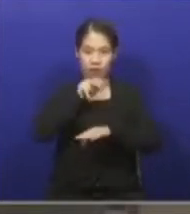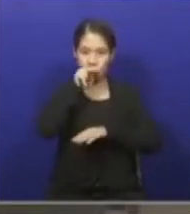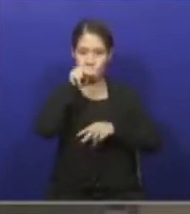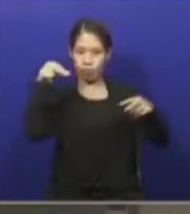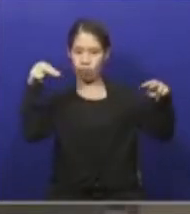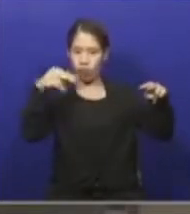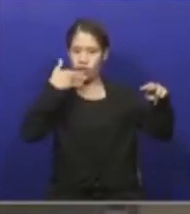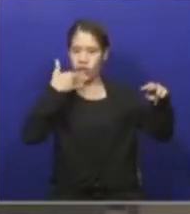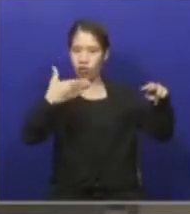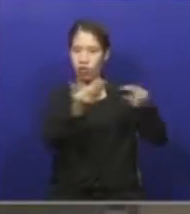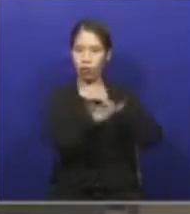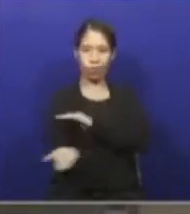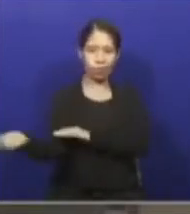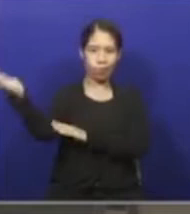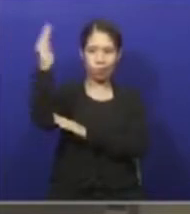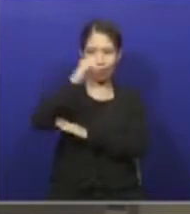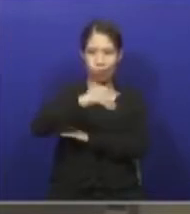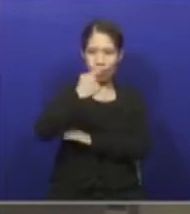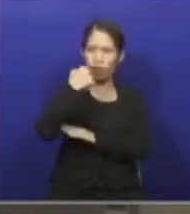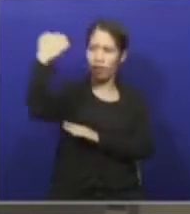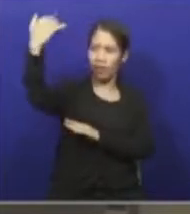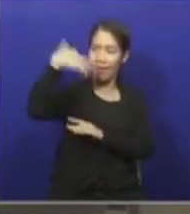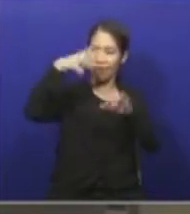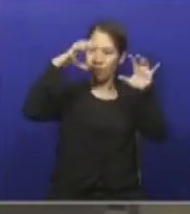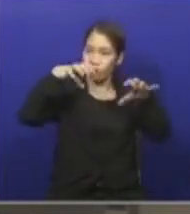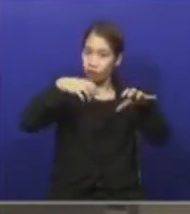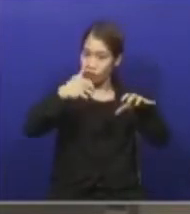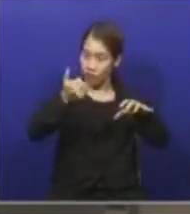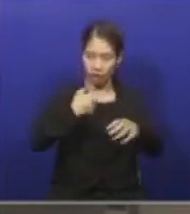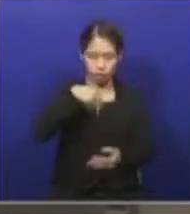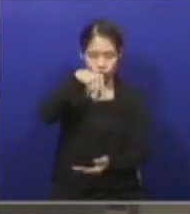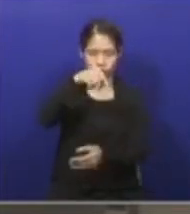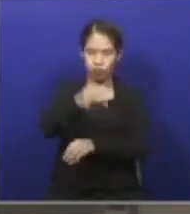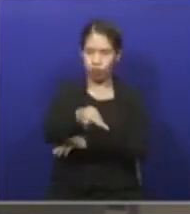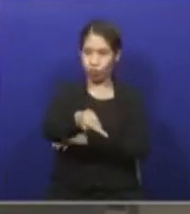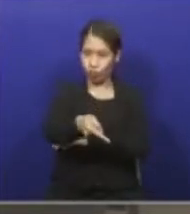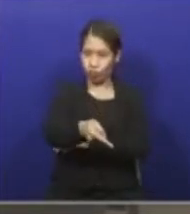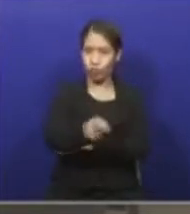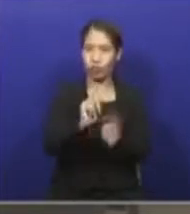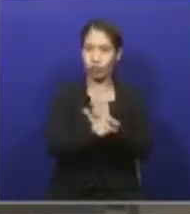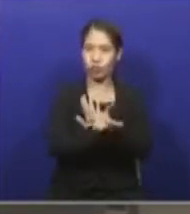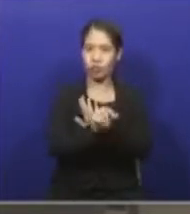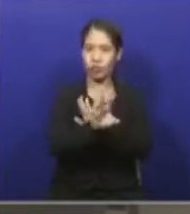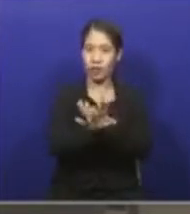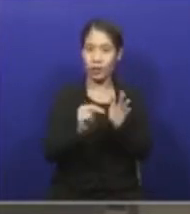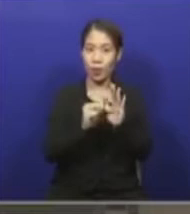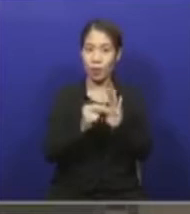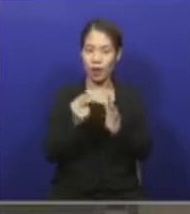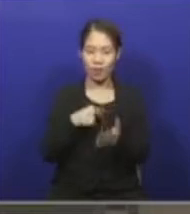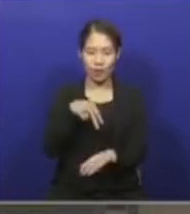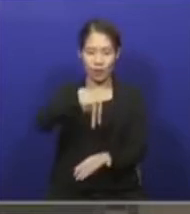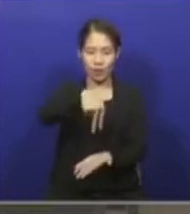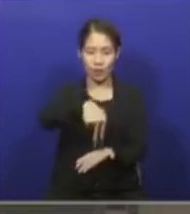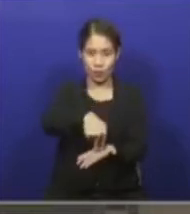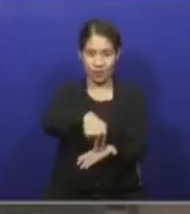นทนแดดทนฝนตลอด24ชั่วโมงไม่เคยขยับไปไหนนั่นก็คือหุ่นไล่กานั่นเองครับพวกเราต้องย